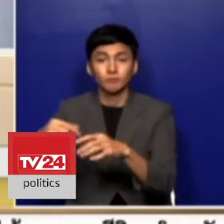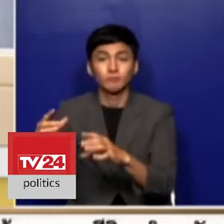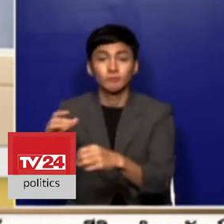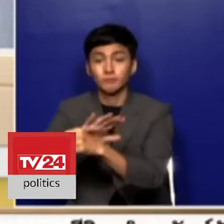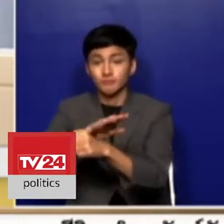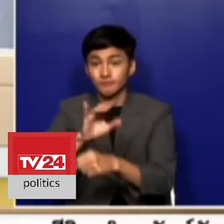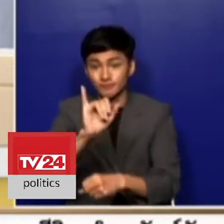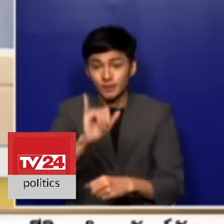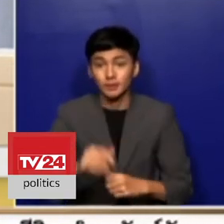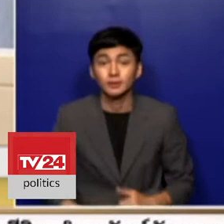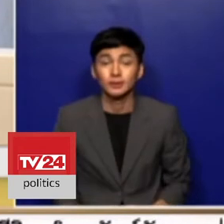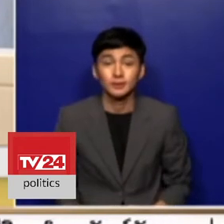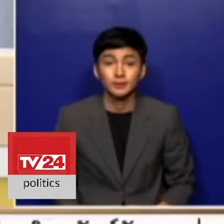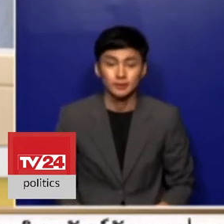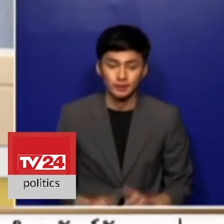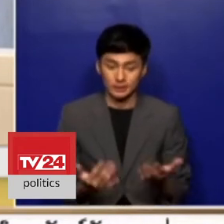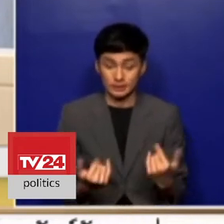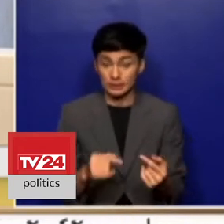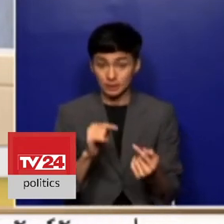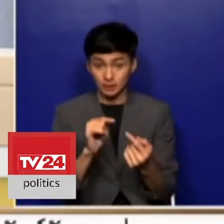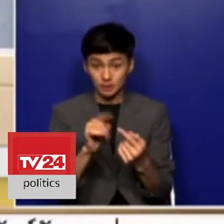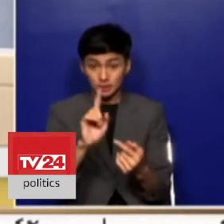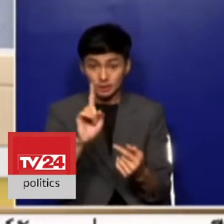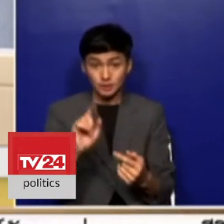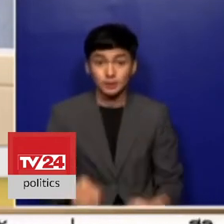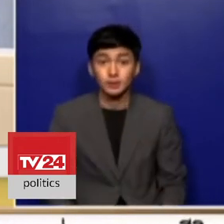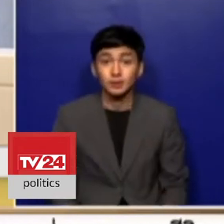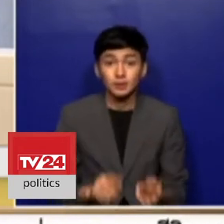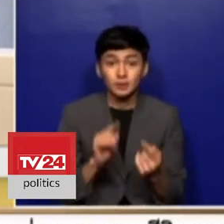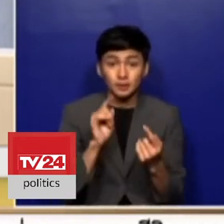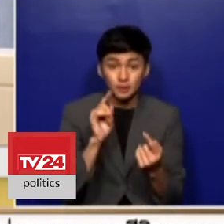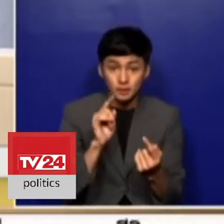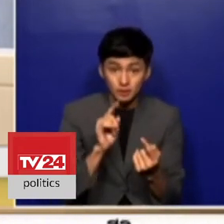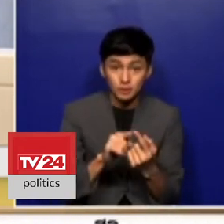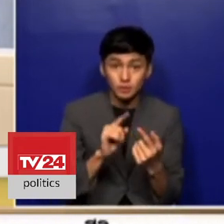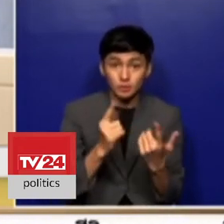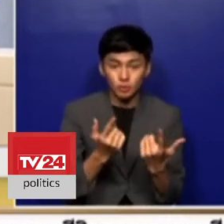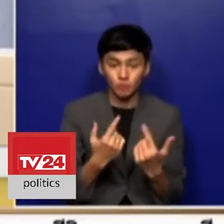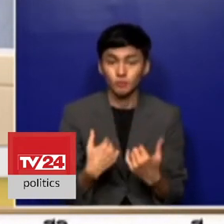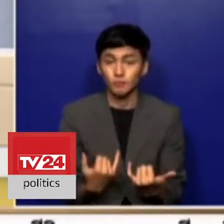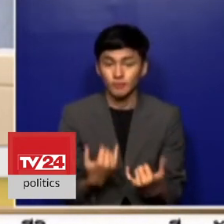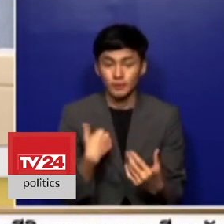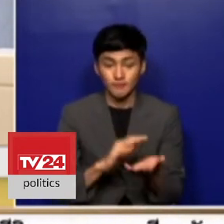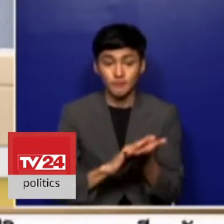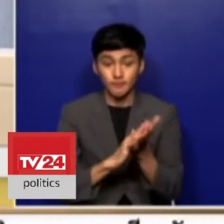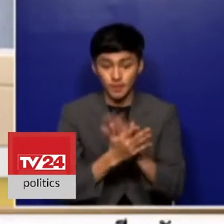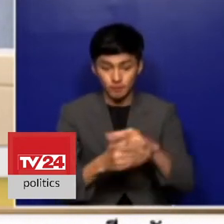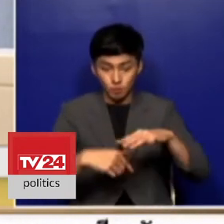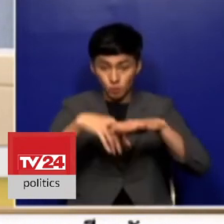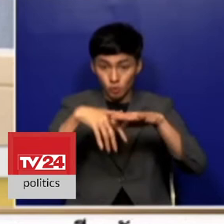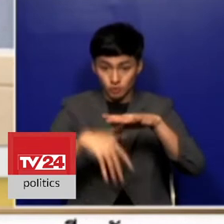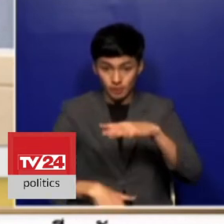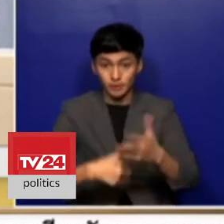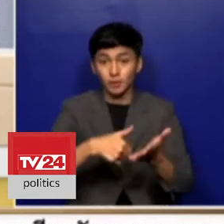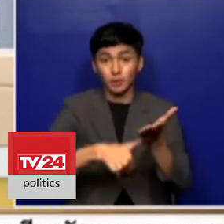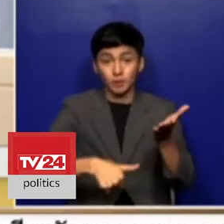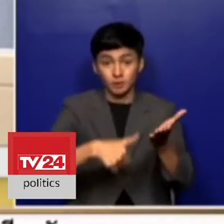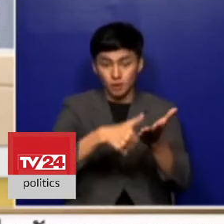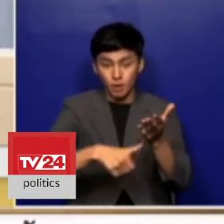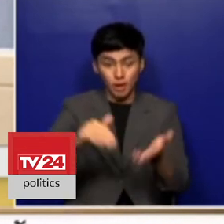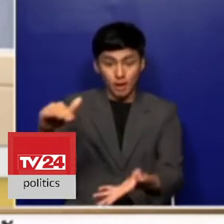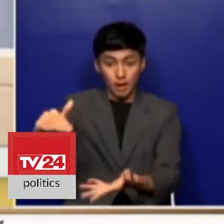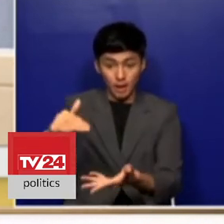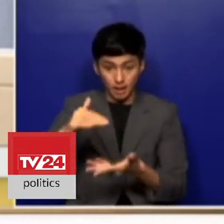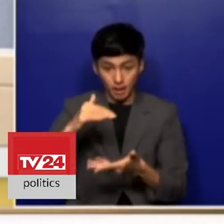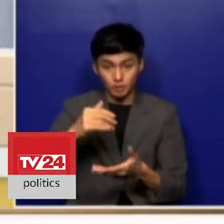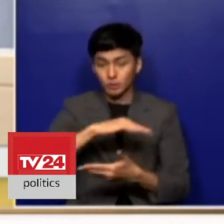ด้านนอกจากนี้ค่ะการที่ก็ให้ปรับโครงสร้างอากรขาเข้าครอบคลุมสินค้า